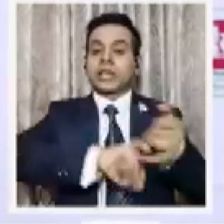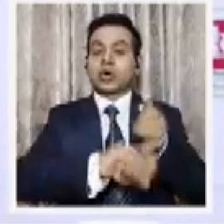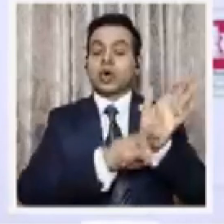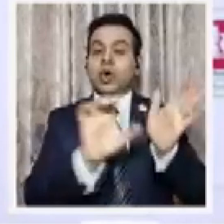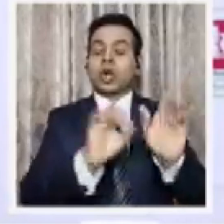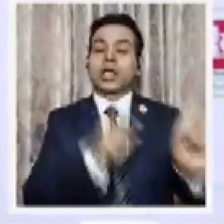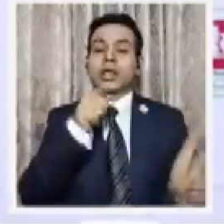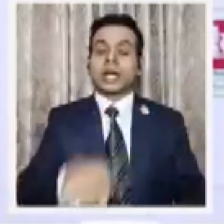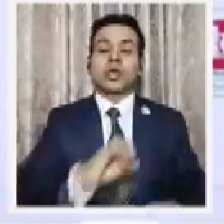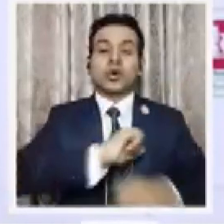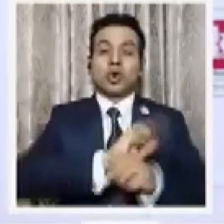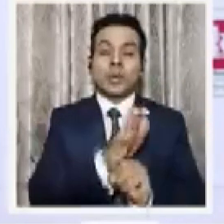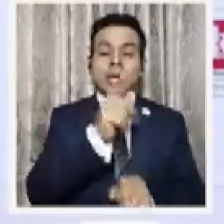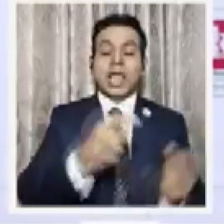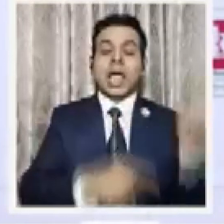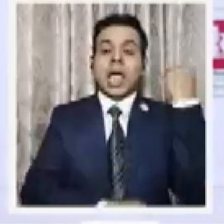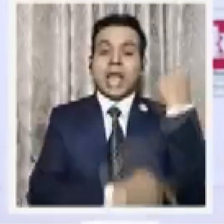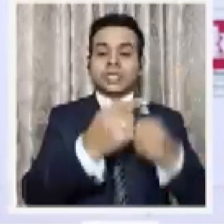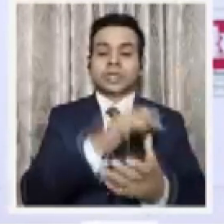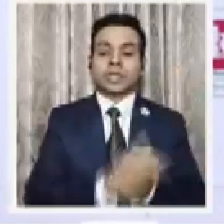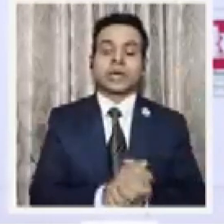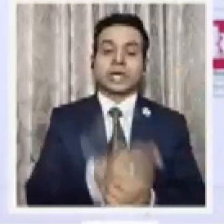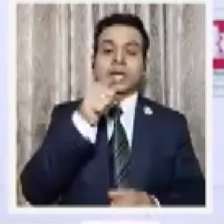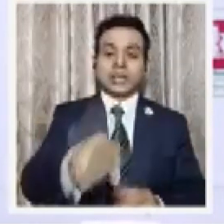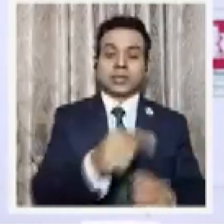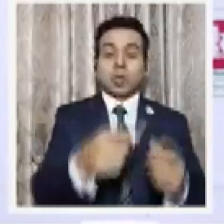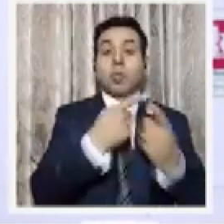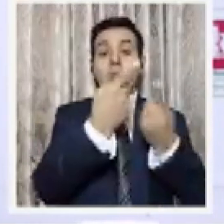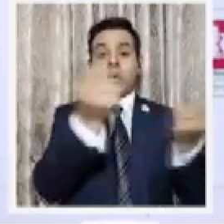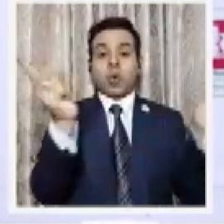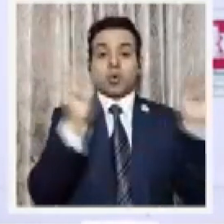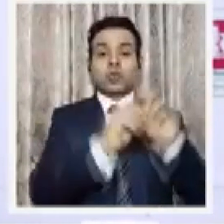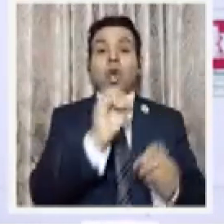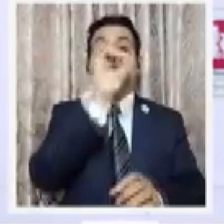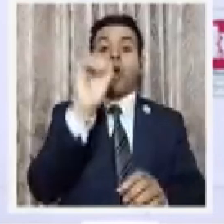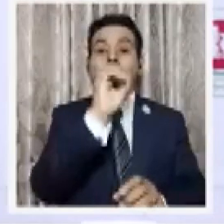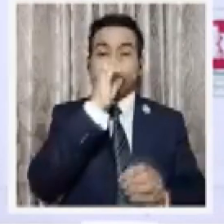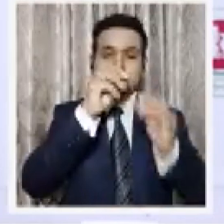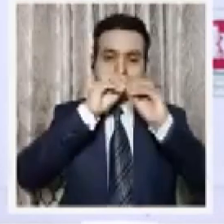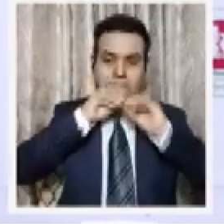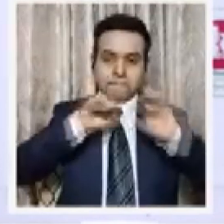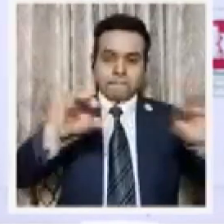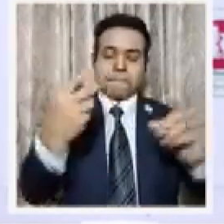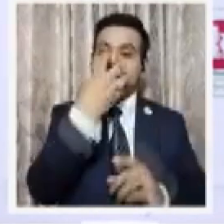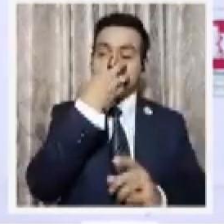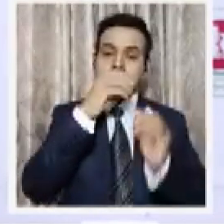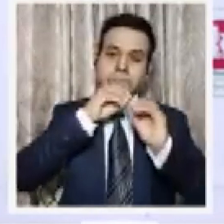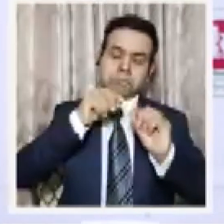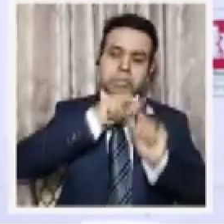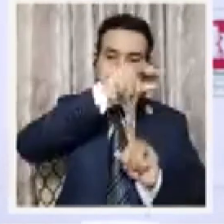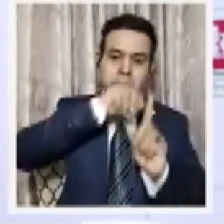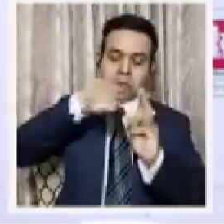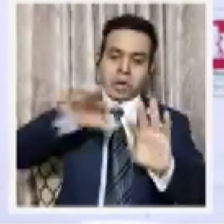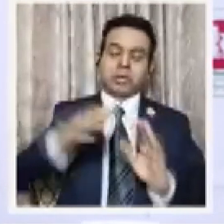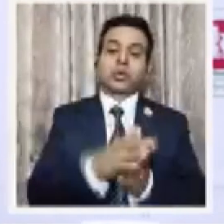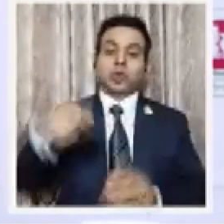120। এখানে উল্লেখ করতে চাই, ফটিকছড়ি কোভিড-19 হাসপাতাল, ফটিকছড়ি বিশ্বজ্জা হাসপাতালে কেন্দ্রীয়